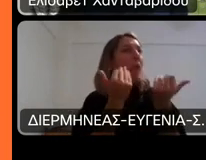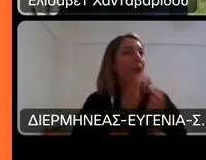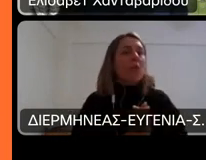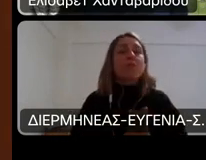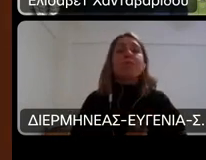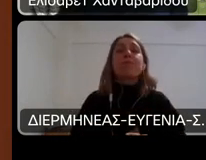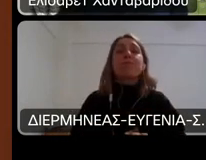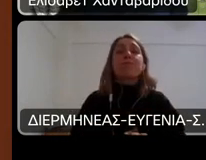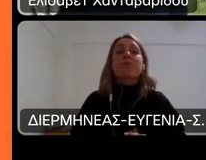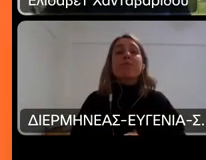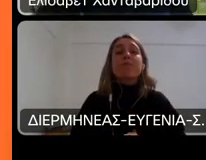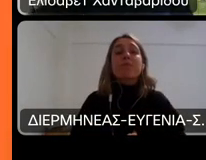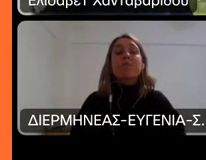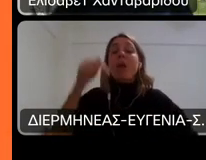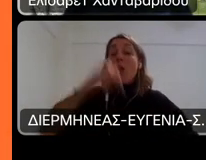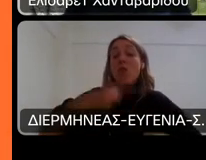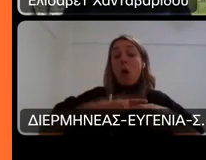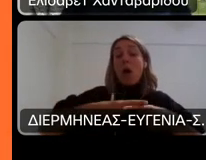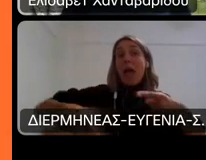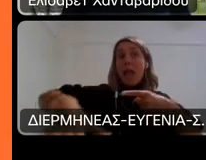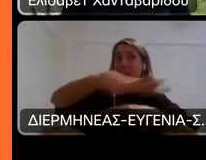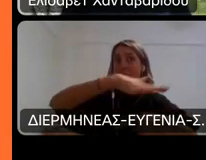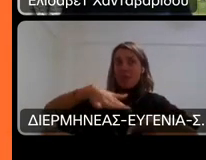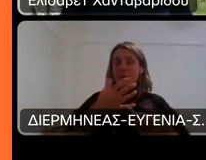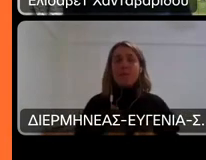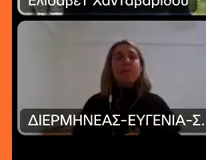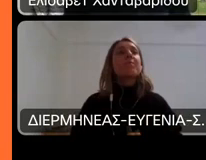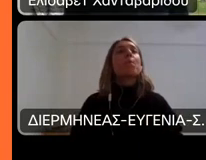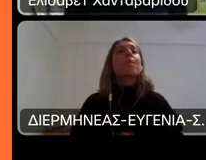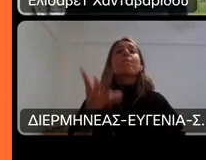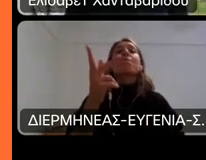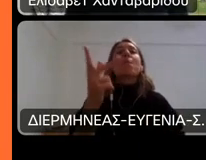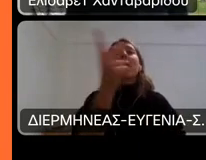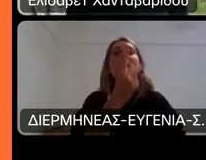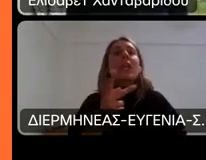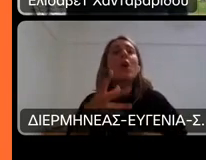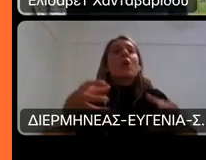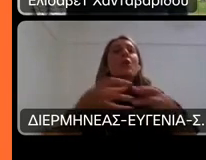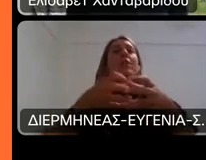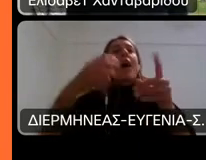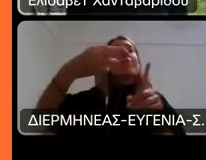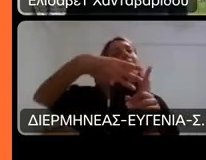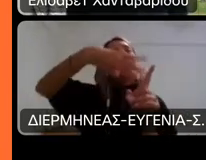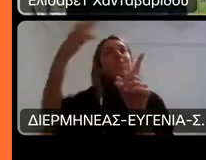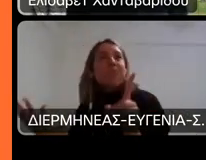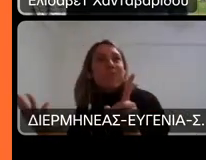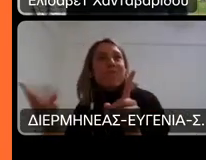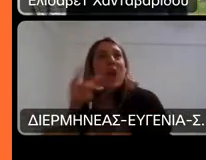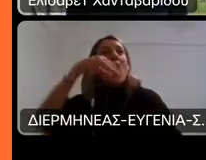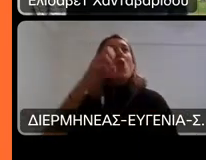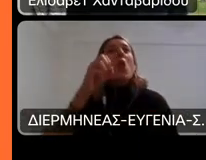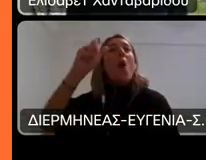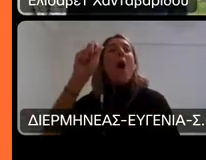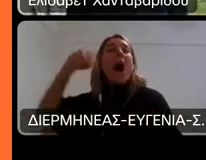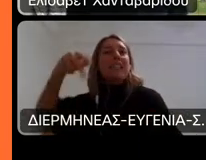θα μπορούσαμε να κάνουμε και εδώ στην Ελλάδα, κοινότητες, δηλαδή οι ΛΟΑΤΚΙ, που να μας προσφέρουν αργότερα για να